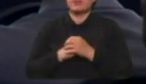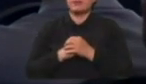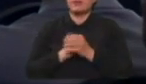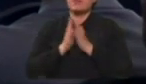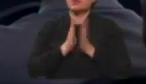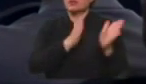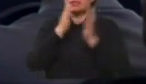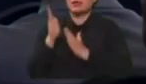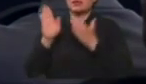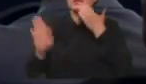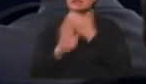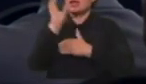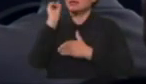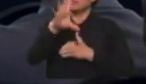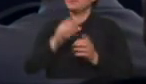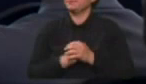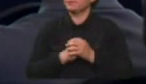Proszę o kolejny slajd.